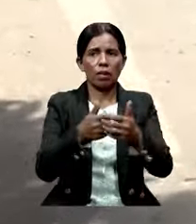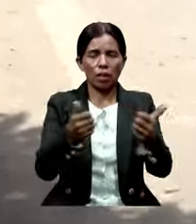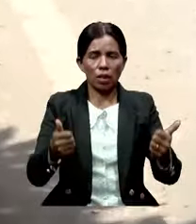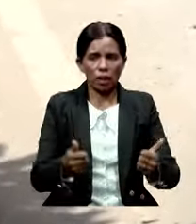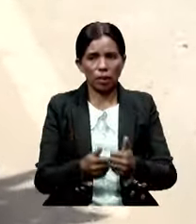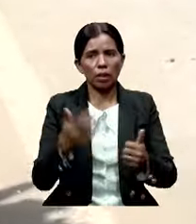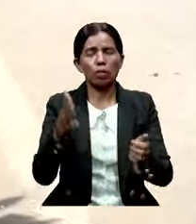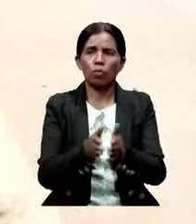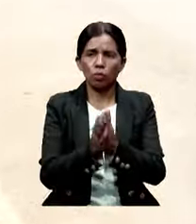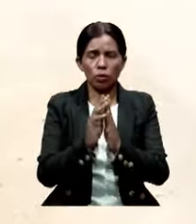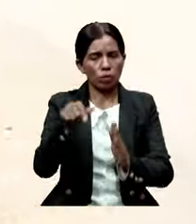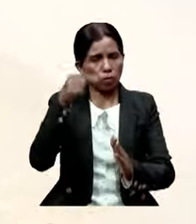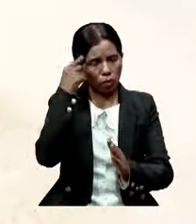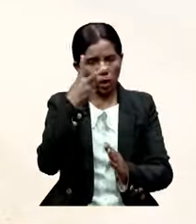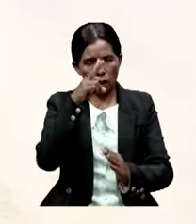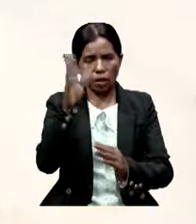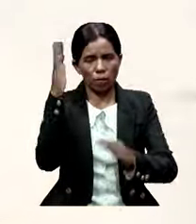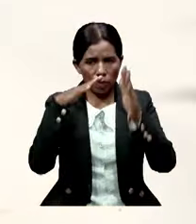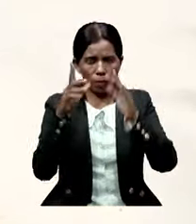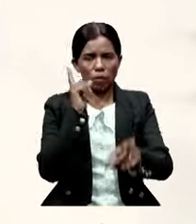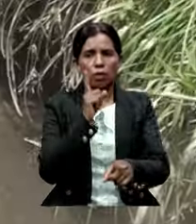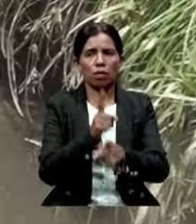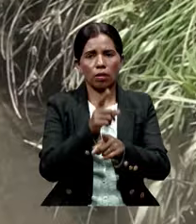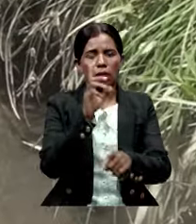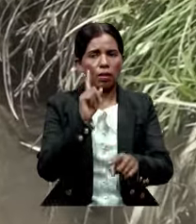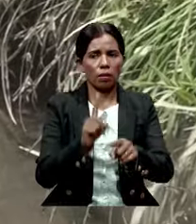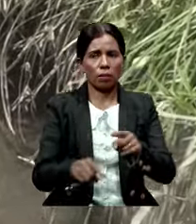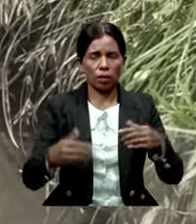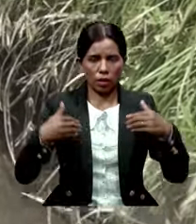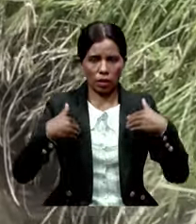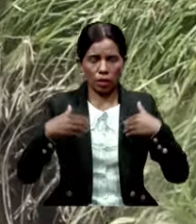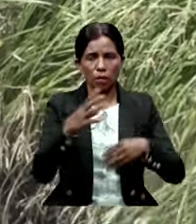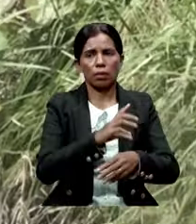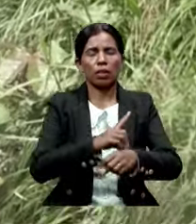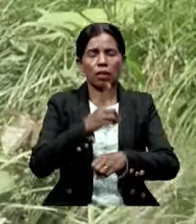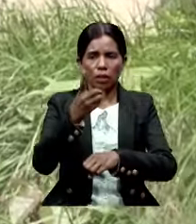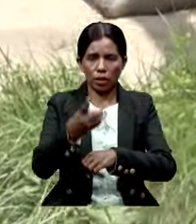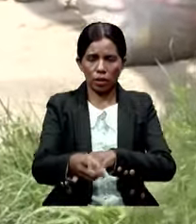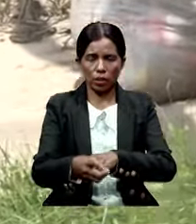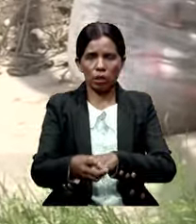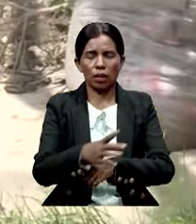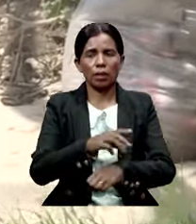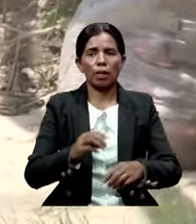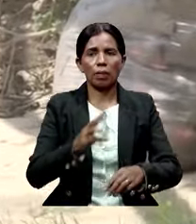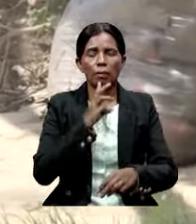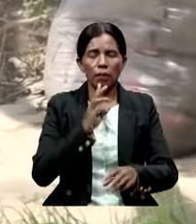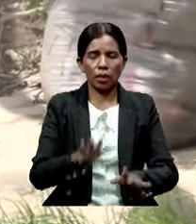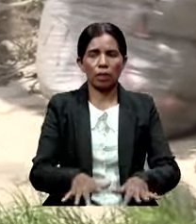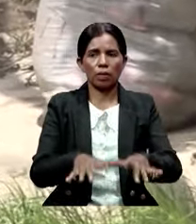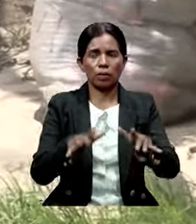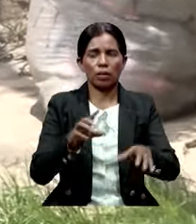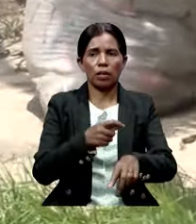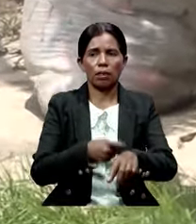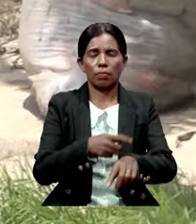refere husu governo atuare problema ne ho serio nune la bele musutan inundação iha tempo udan. Kerek ne mai